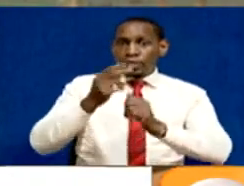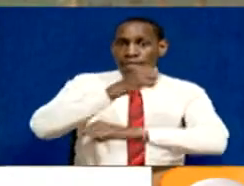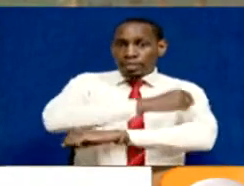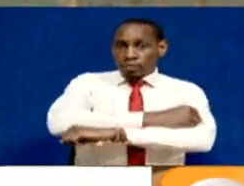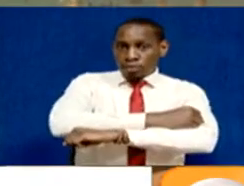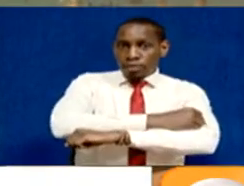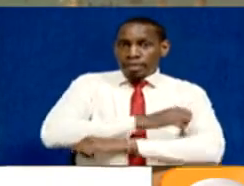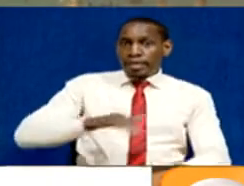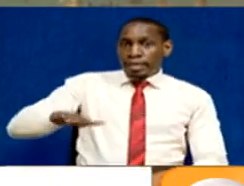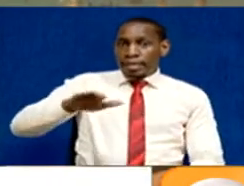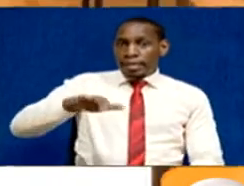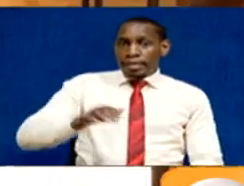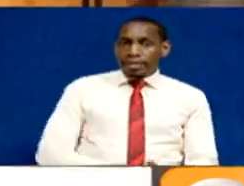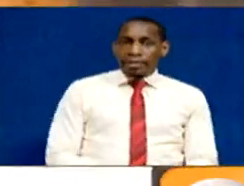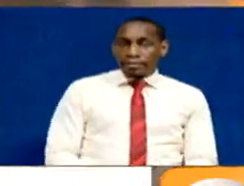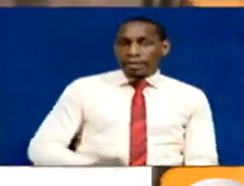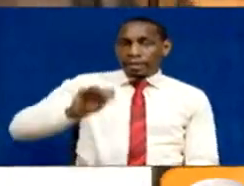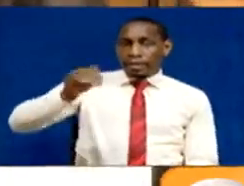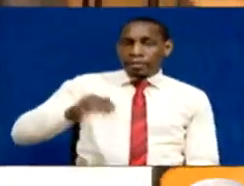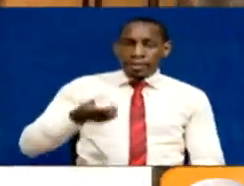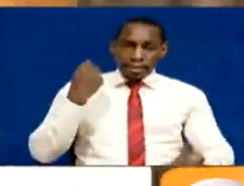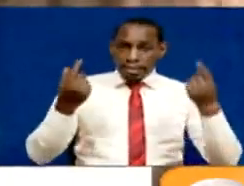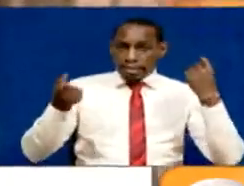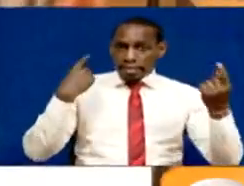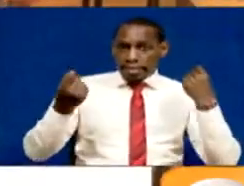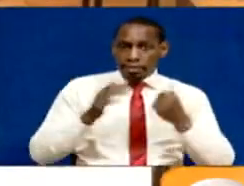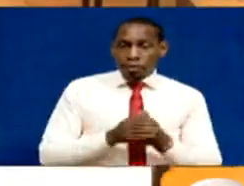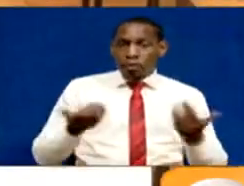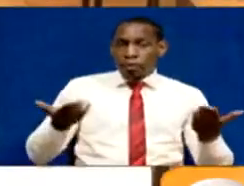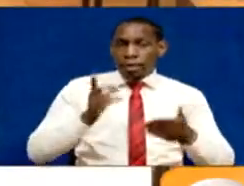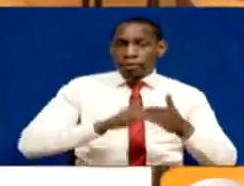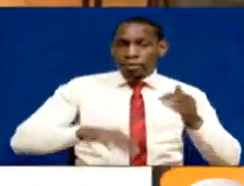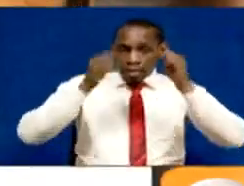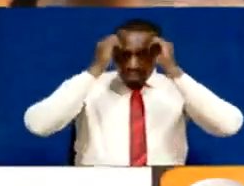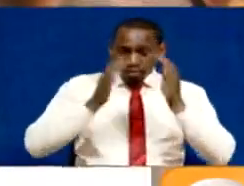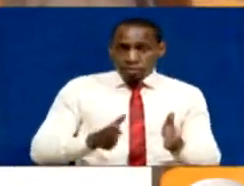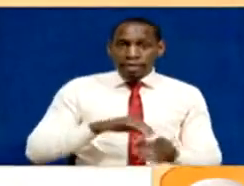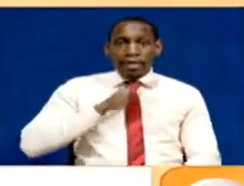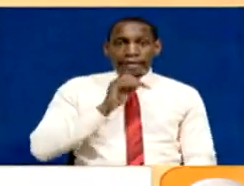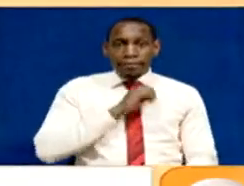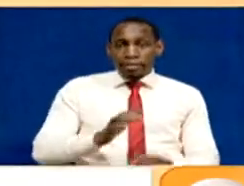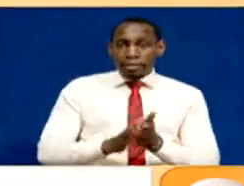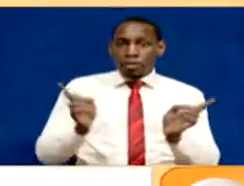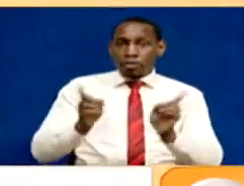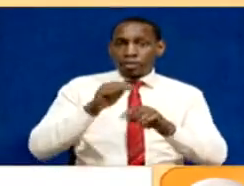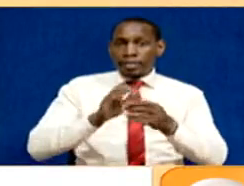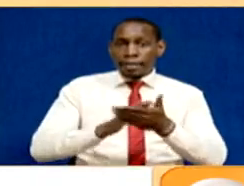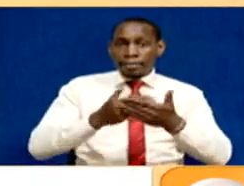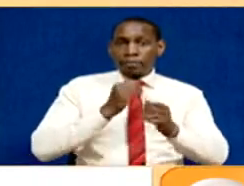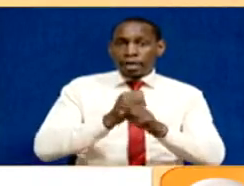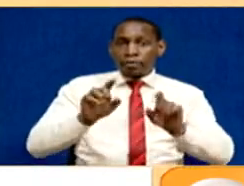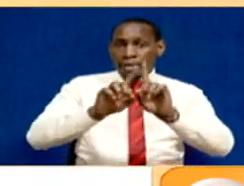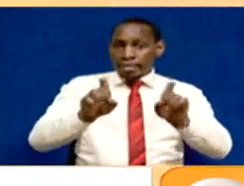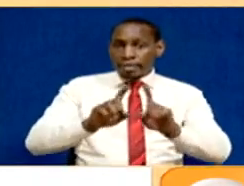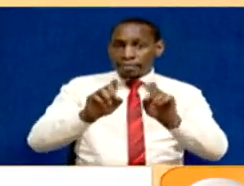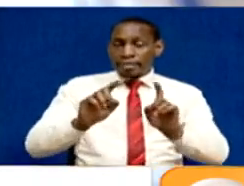ya Chilchila, eneo bunge la Kipkelion, kaunti ya Kericho, ambapo mwanafunzi alifariki muda mchache kabla ya kufanya